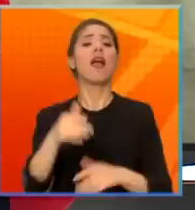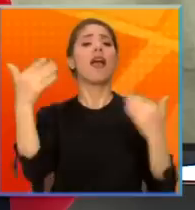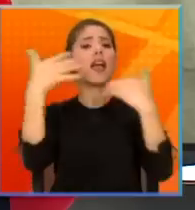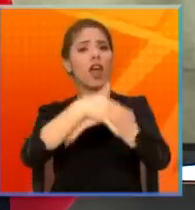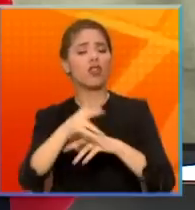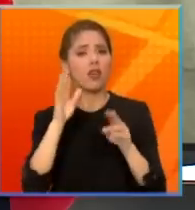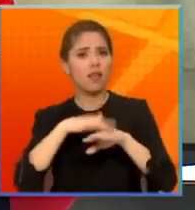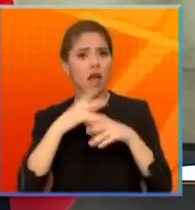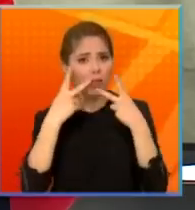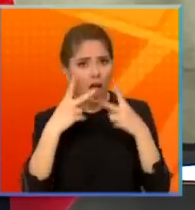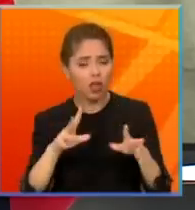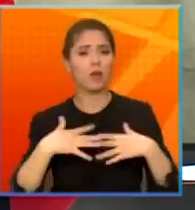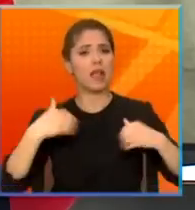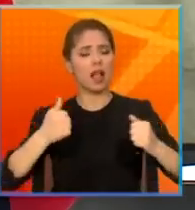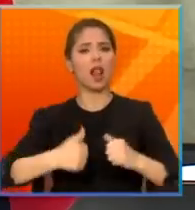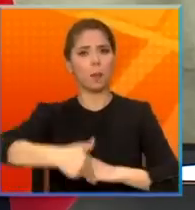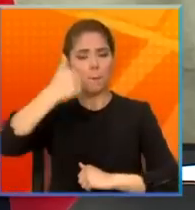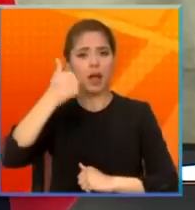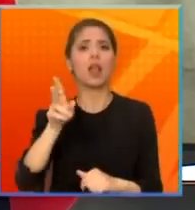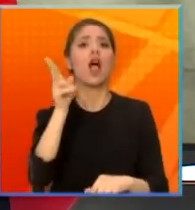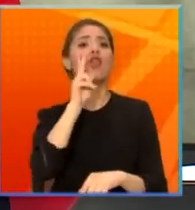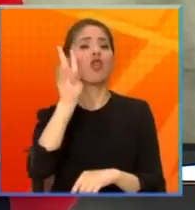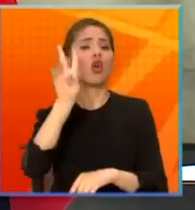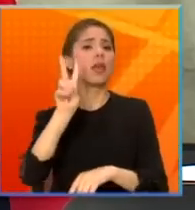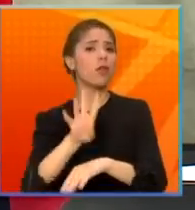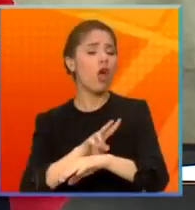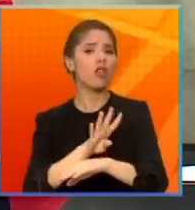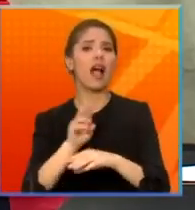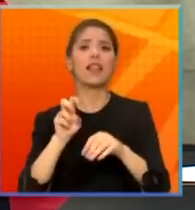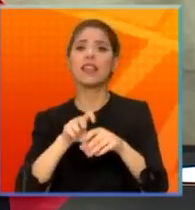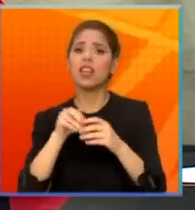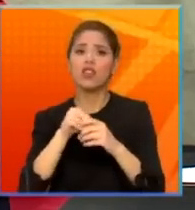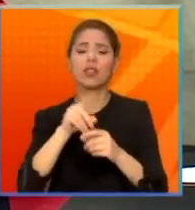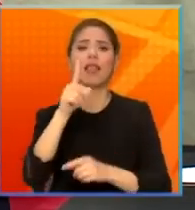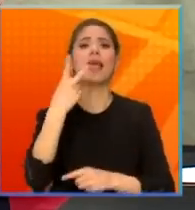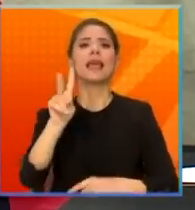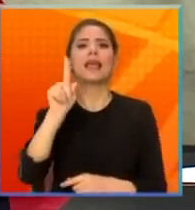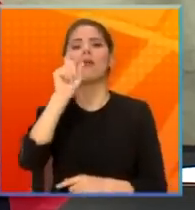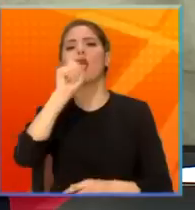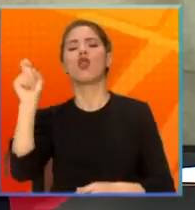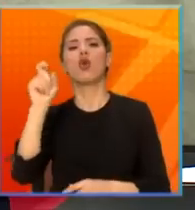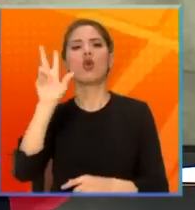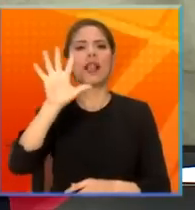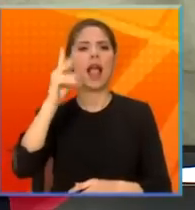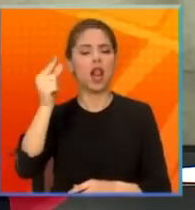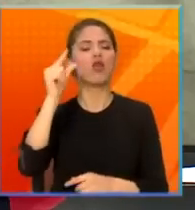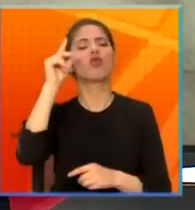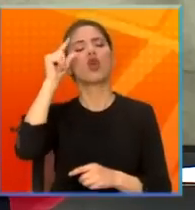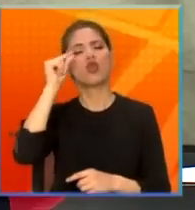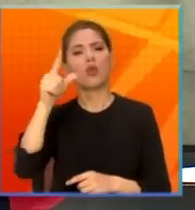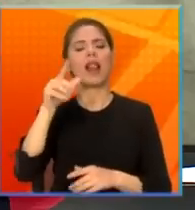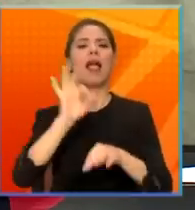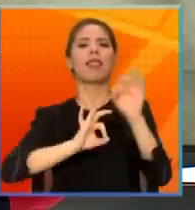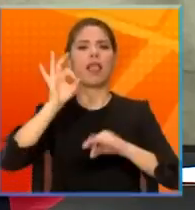Gece yarısı yaptığı açıklamayı Bakan Fahrettin Koca. Son 24 saatte 2953 şüpheliye test yapıldığını